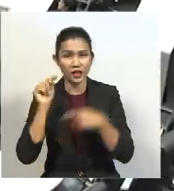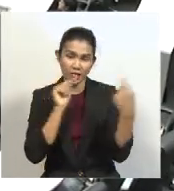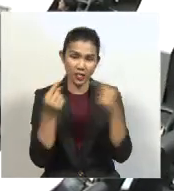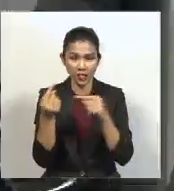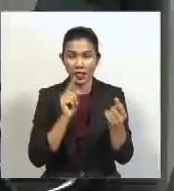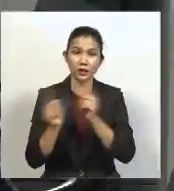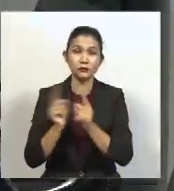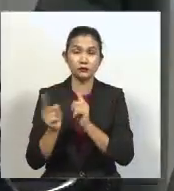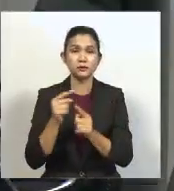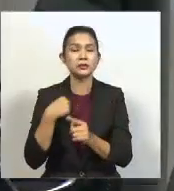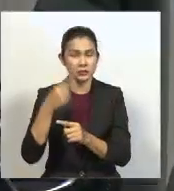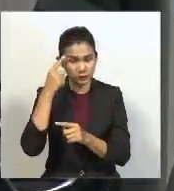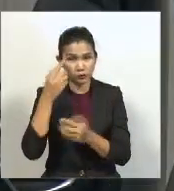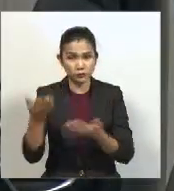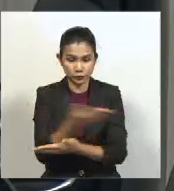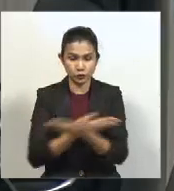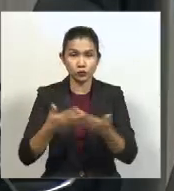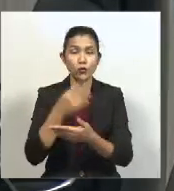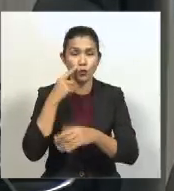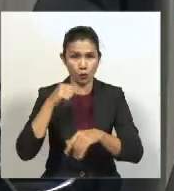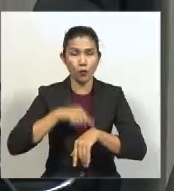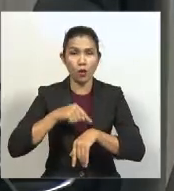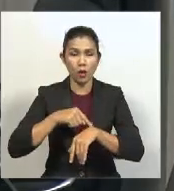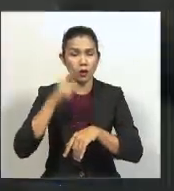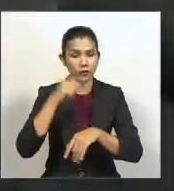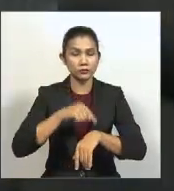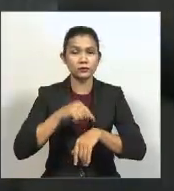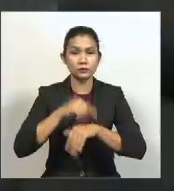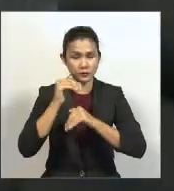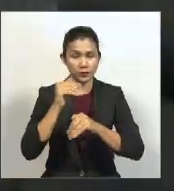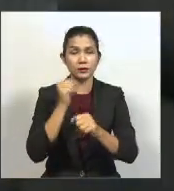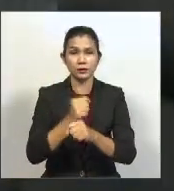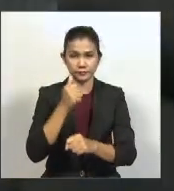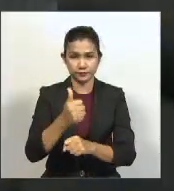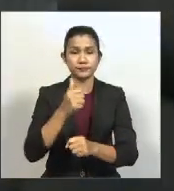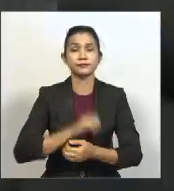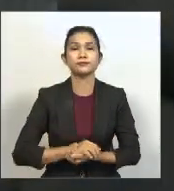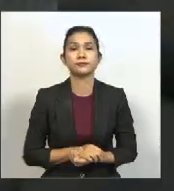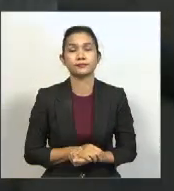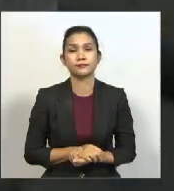ดค้านก็เชื่อว่าการพิจารณานั้นจะอยู่ในกรอบวันและเวลาที่กำหนดเอาไว้ค่ะ